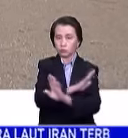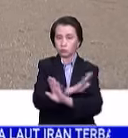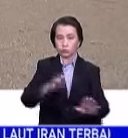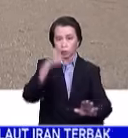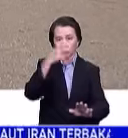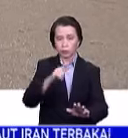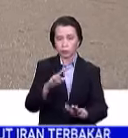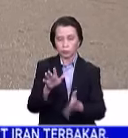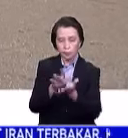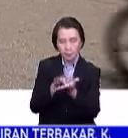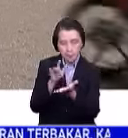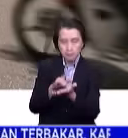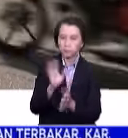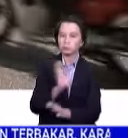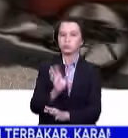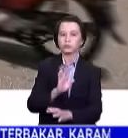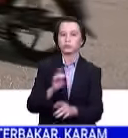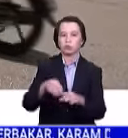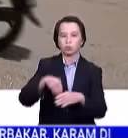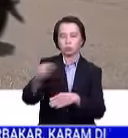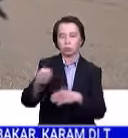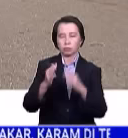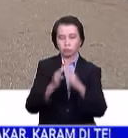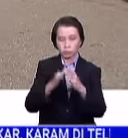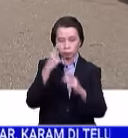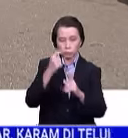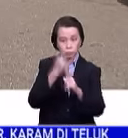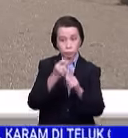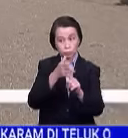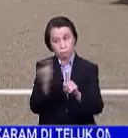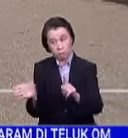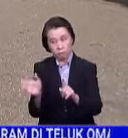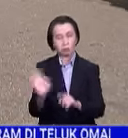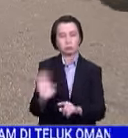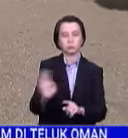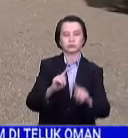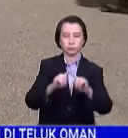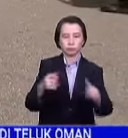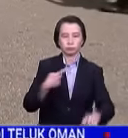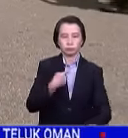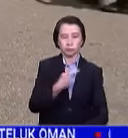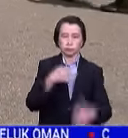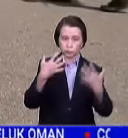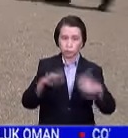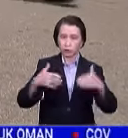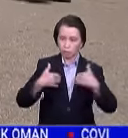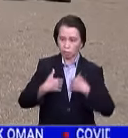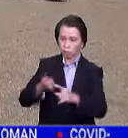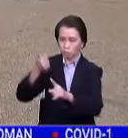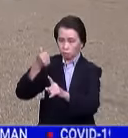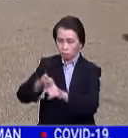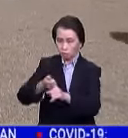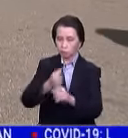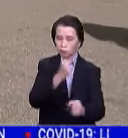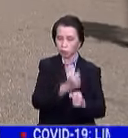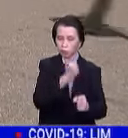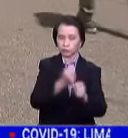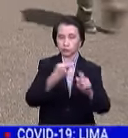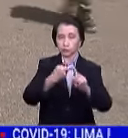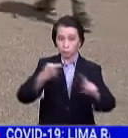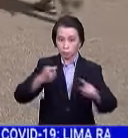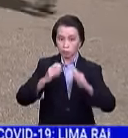kita mengambil kesempatan keluar dari rumah untuk tujuan lain. Sedangkan kita sudah ada arahan untuk bekerja dari